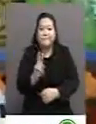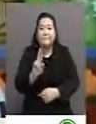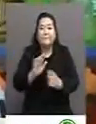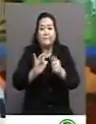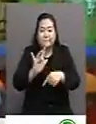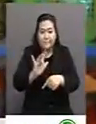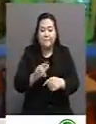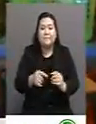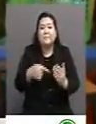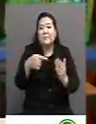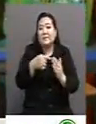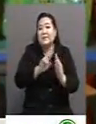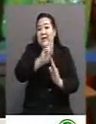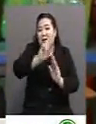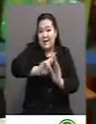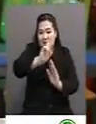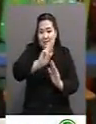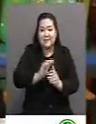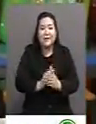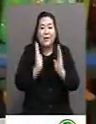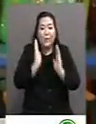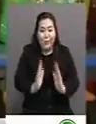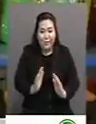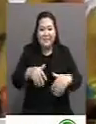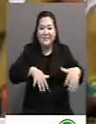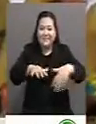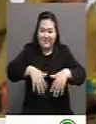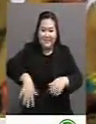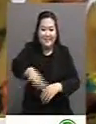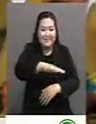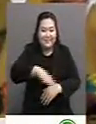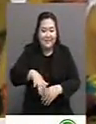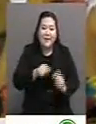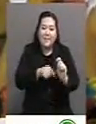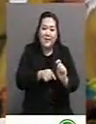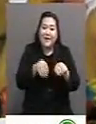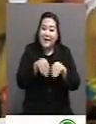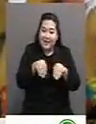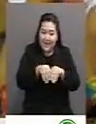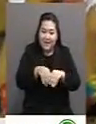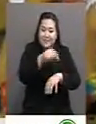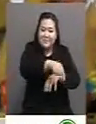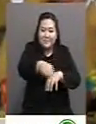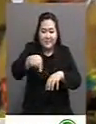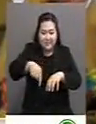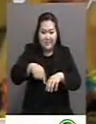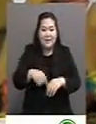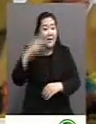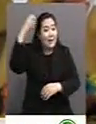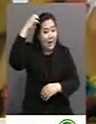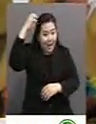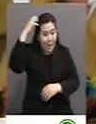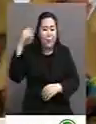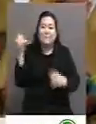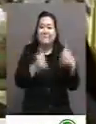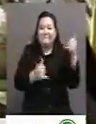บรรยากาศคึกคักตั้งแต่เช้าแล้วนะคะเพราะว่ามีประชาชนทั้งจากพื้นที่อำเภอเชียงของรวมไปถึงจากแขวงห้วยทรายสปป.ลาวมาร่วมง